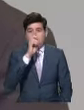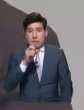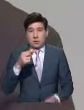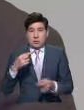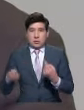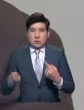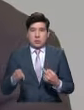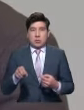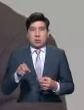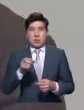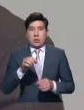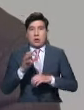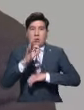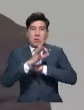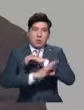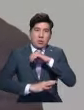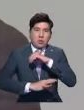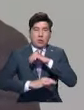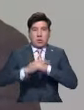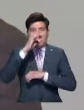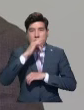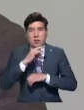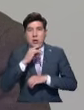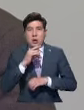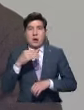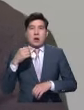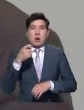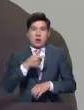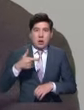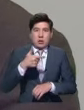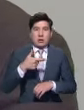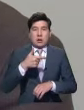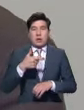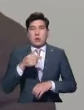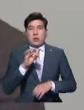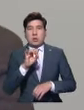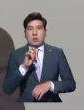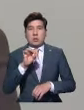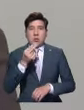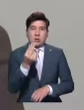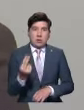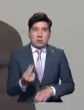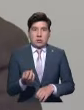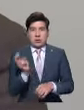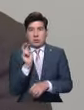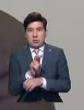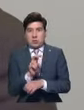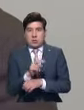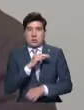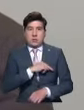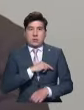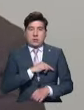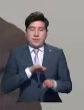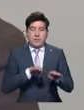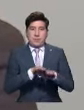Мигранттар көбіне Батыс Қазақстан, Атырау, Маңғыстау мен Алматы, Астана қалаларына тартылады. Еңбек кодексіне сәйкес шетелдіктер мен ел азаматтары бірдей қызмет